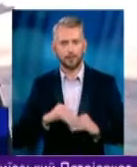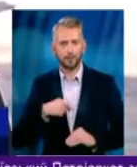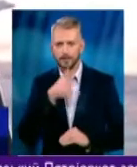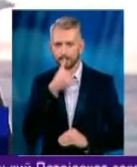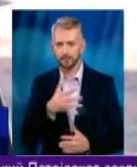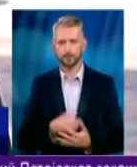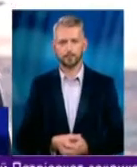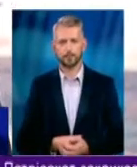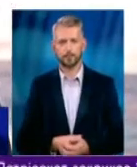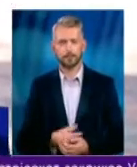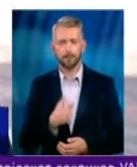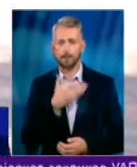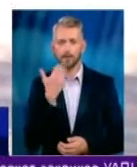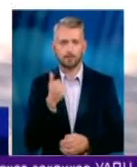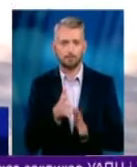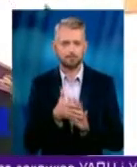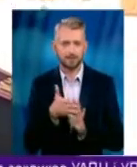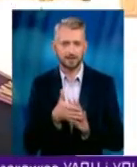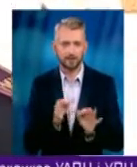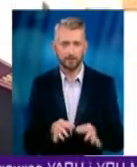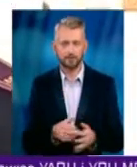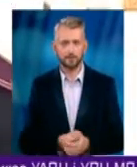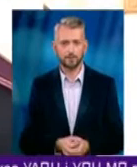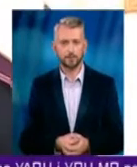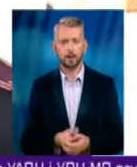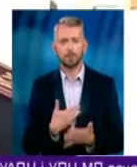просто, нема слів в мене навіть. Ми